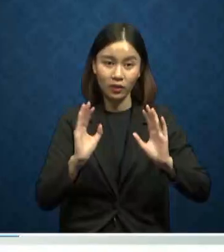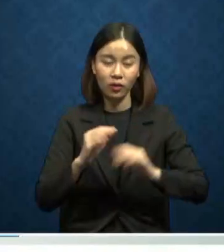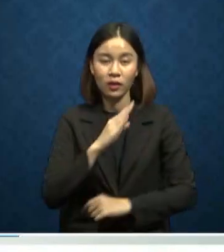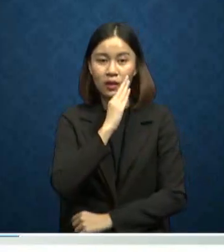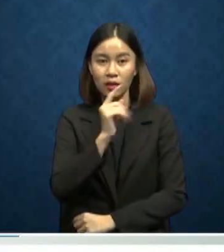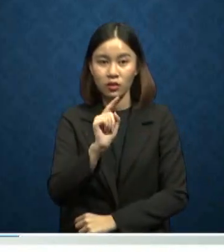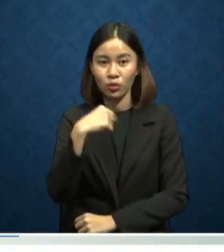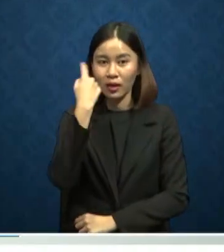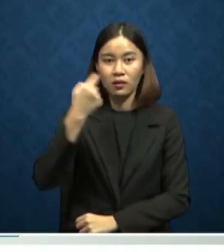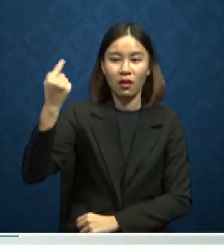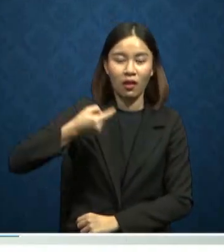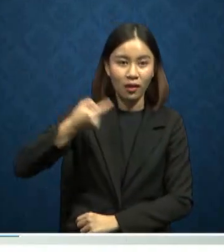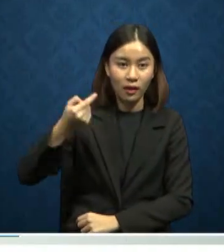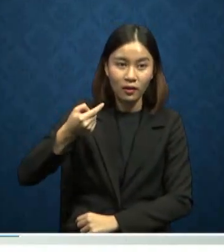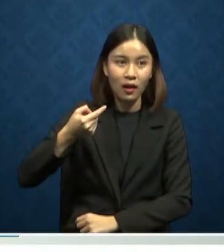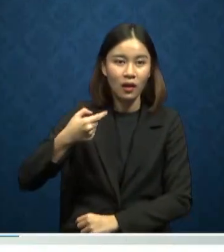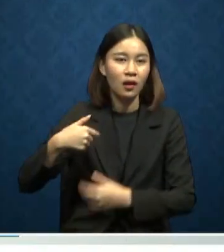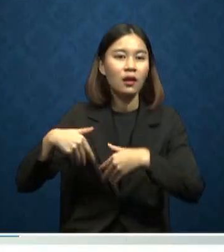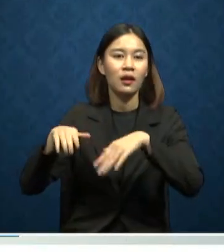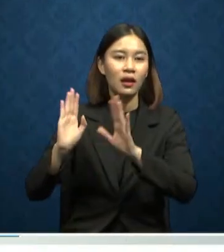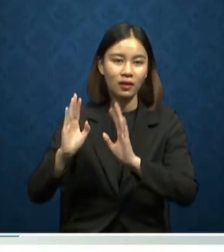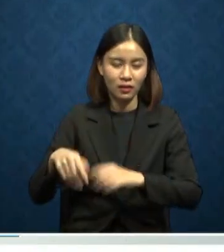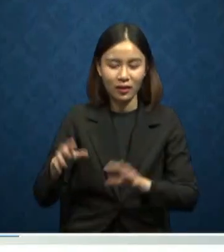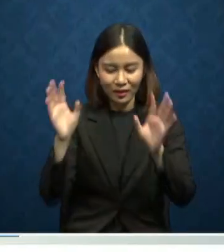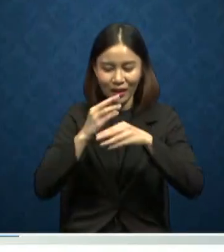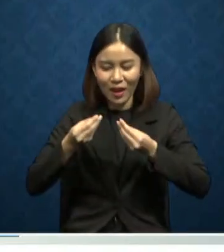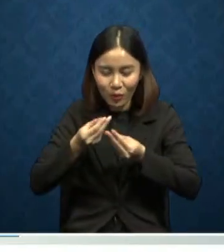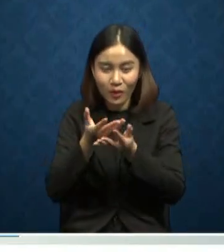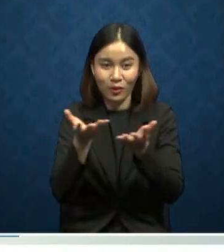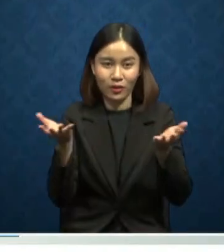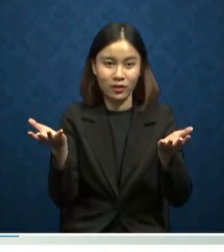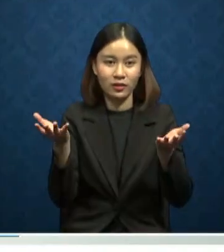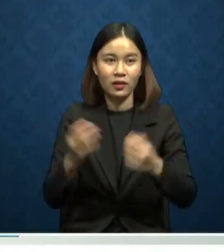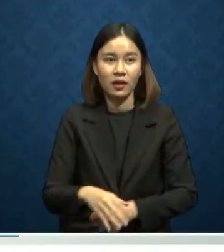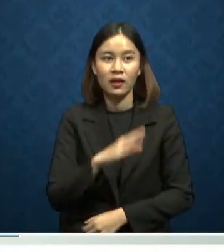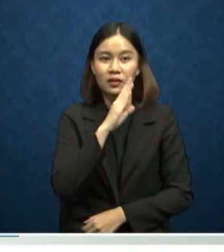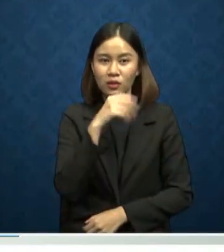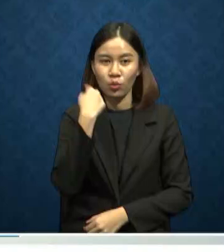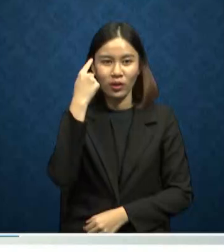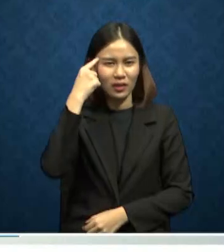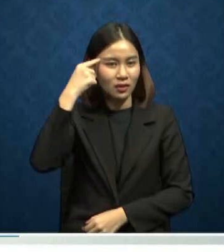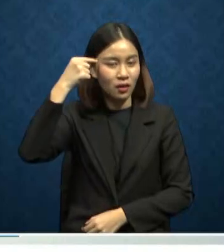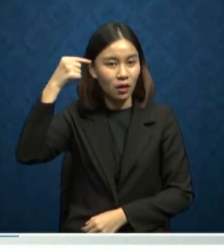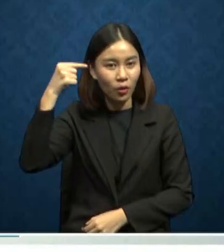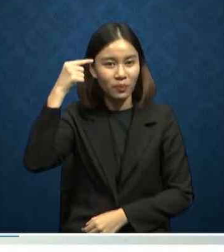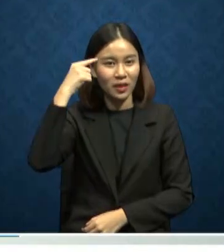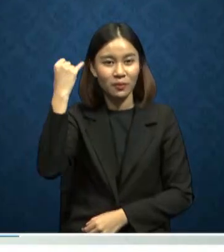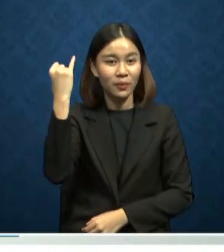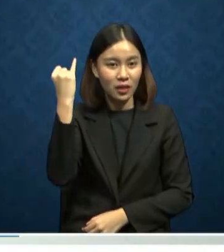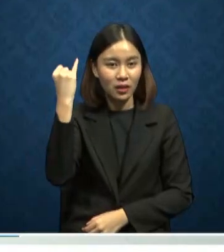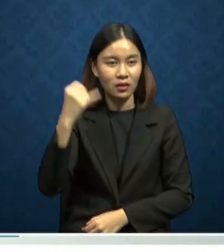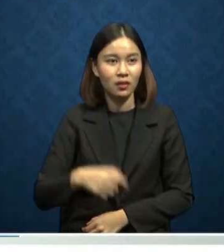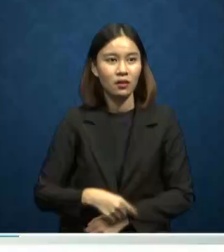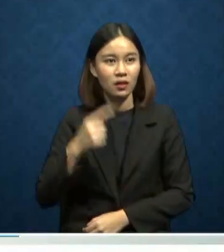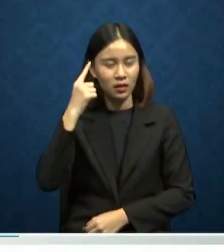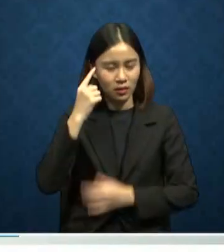าใครจะด่าเราก็เขาให้พรแต่ถ้าเขาคิดในแง่ลบเมื่อไหร่เ